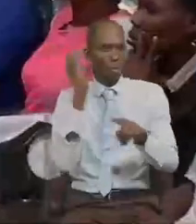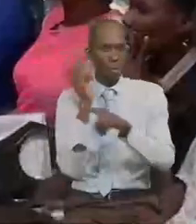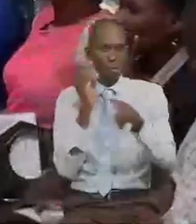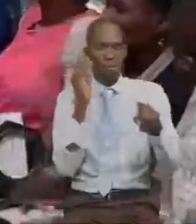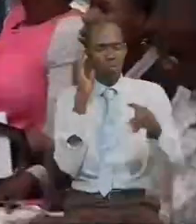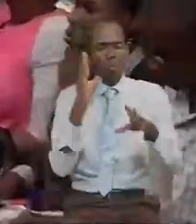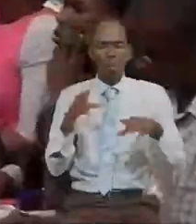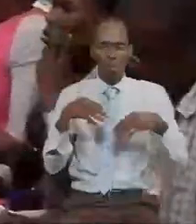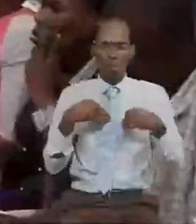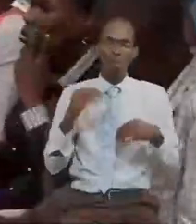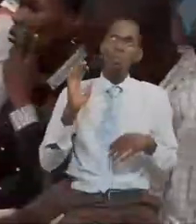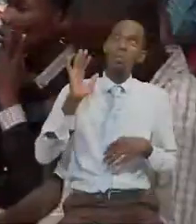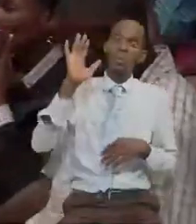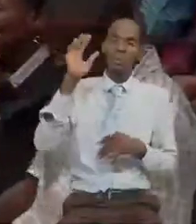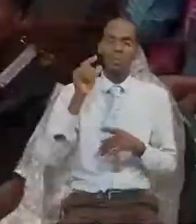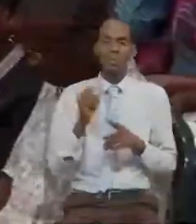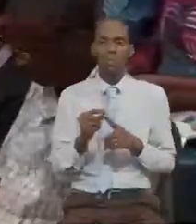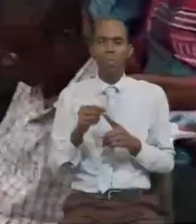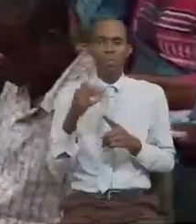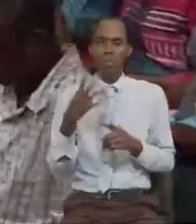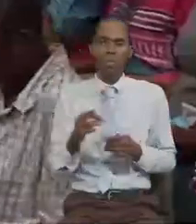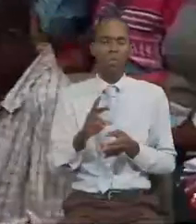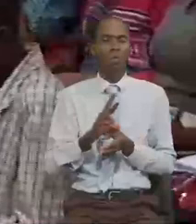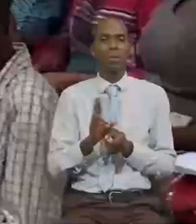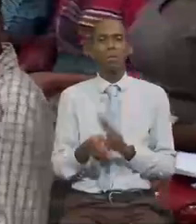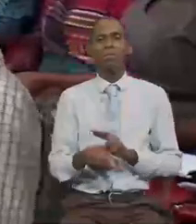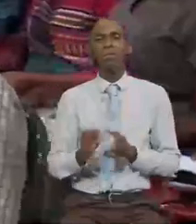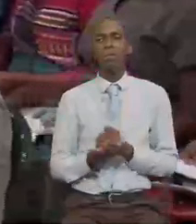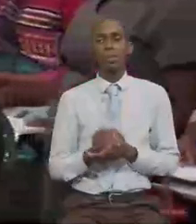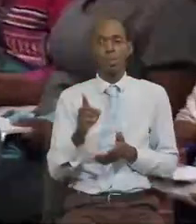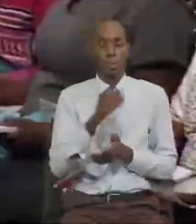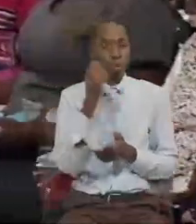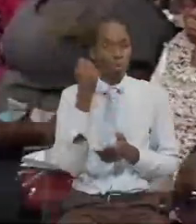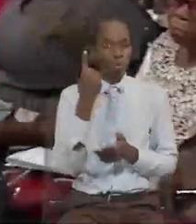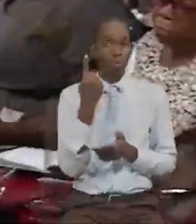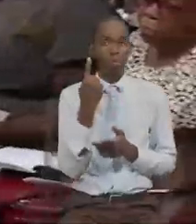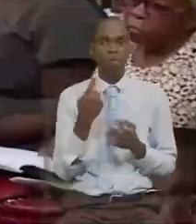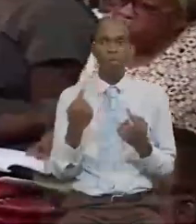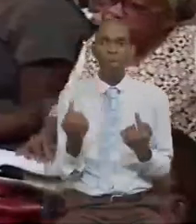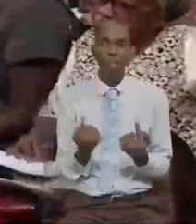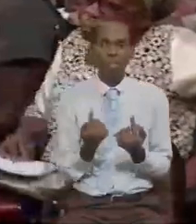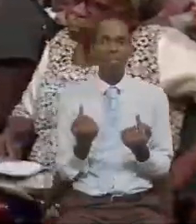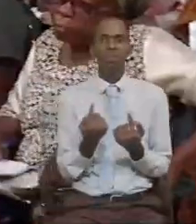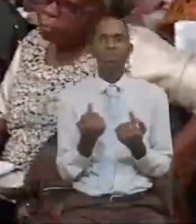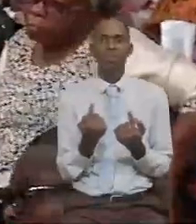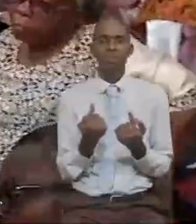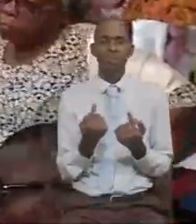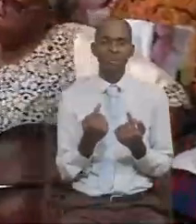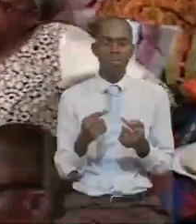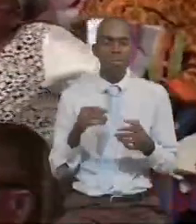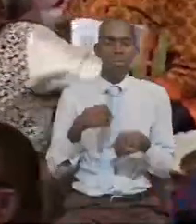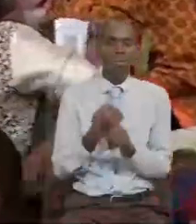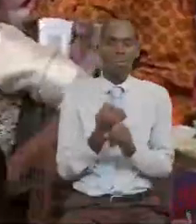son message de repentance. Vous comprenez? Le péché tue.